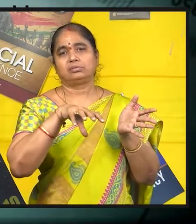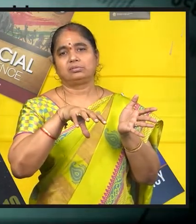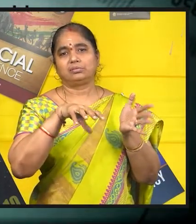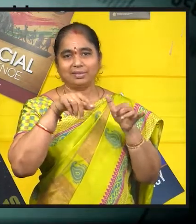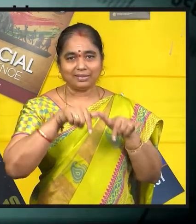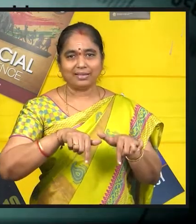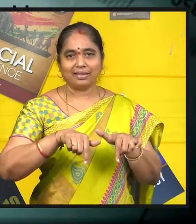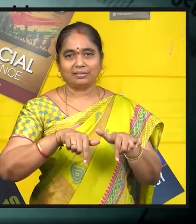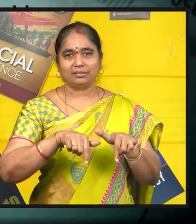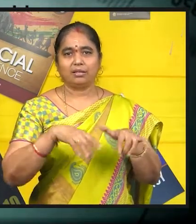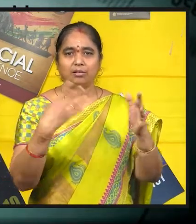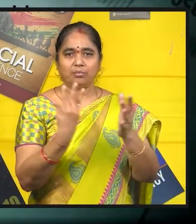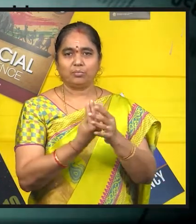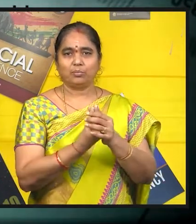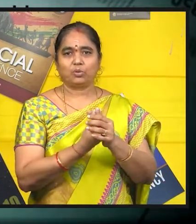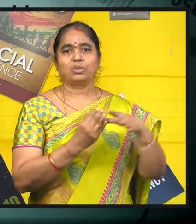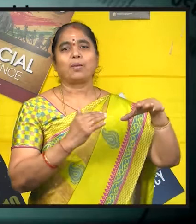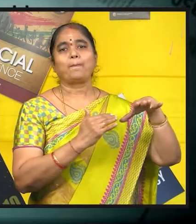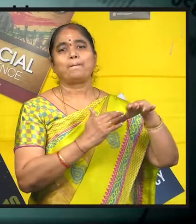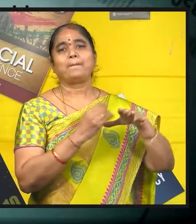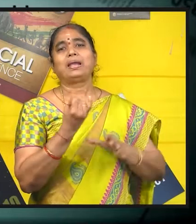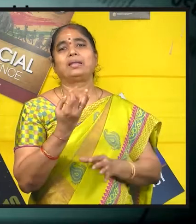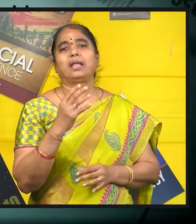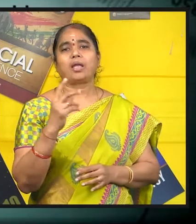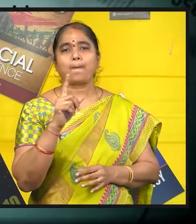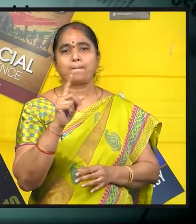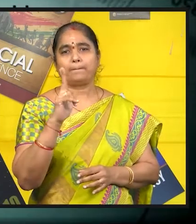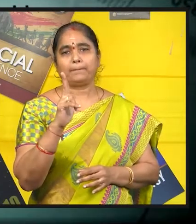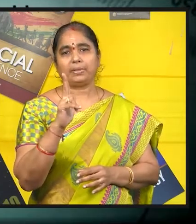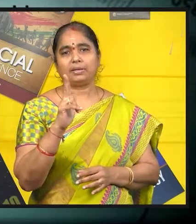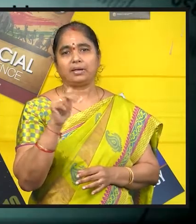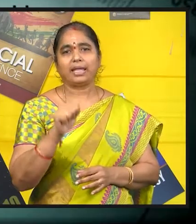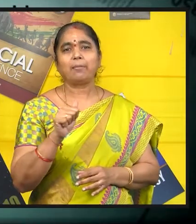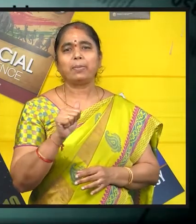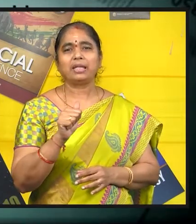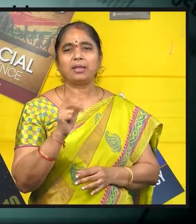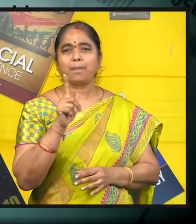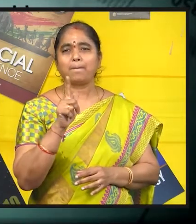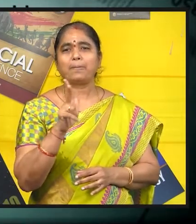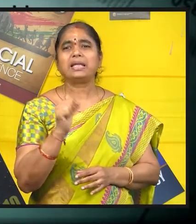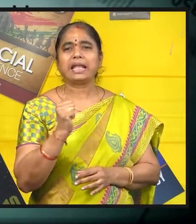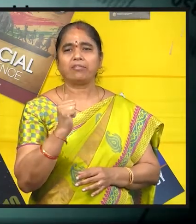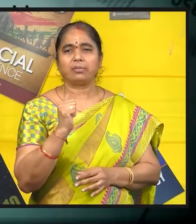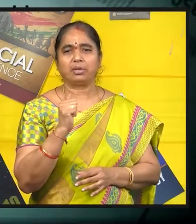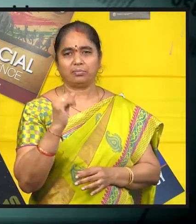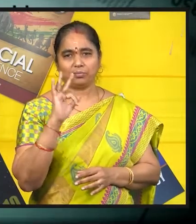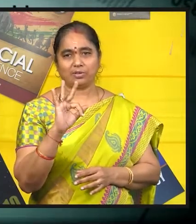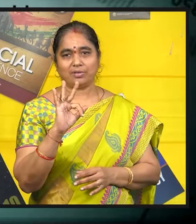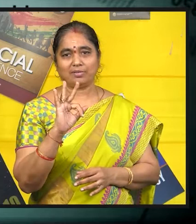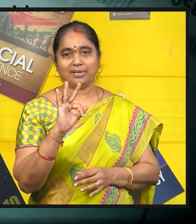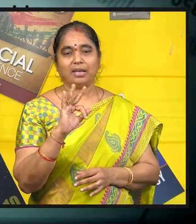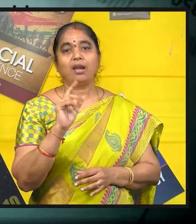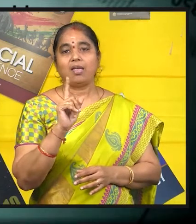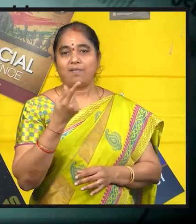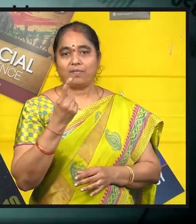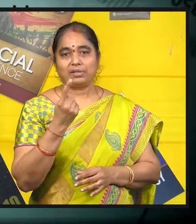கூடில் இருக்கக்கூடியதான எலக்ட்ரான்களினுடைய எண்ணிக்கை 18. இந்த 18 நமக்கு எப்படி வருது? இது மூன்றாவது கூடு.